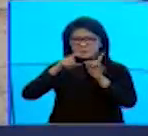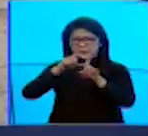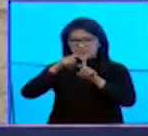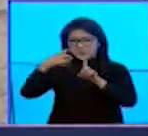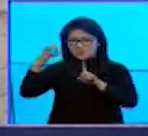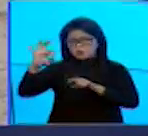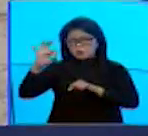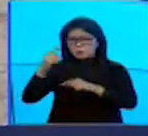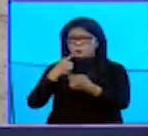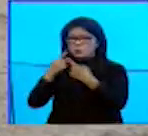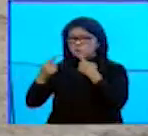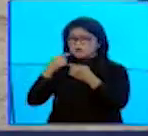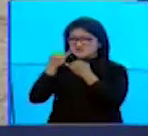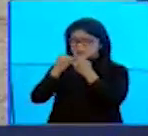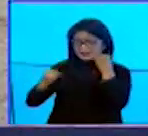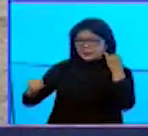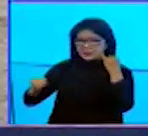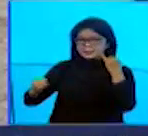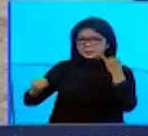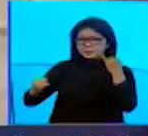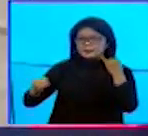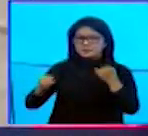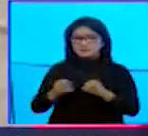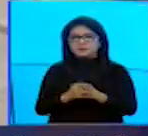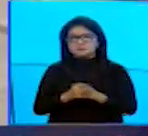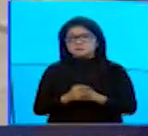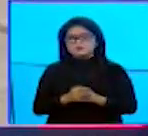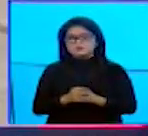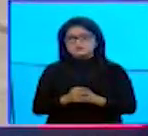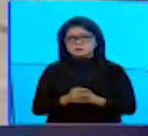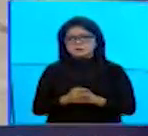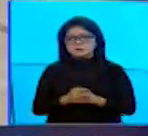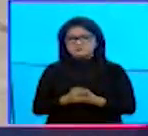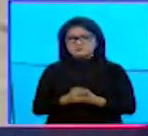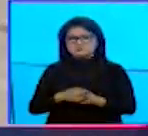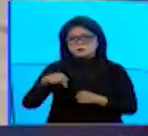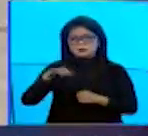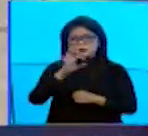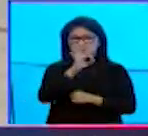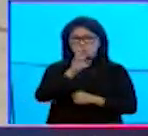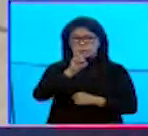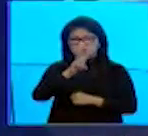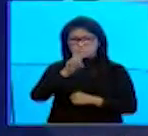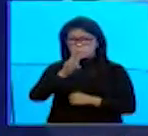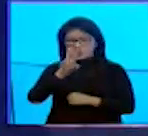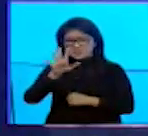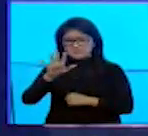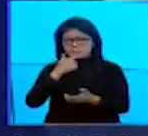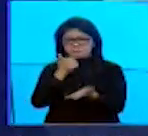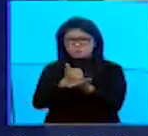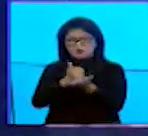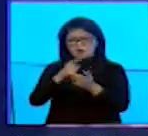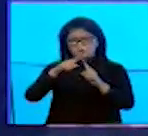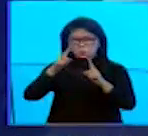komunikasi terakhir dengan kari nanggala pada pukul 04.00 saat komandan gugus tugas latihan akan memberikan